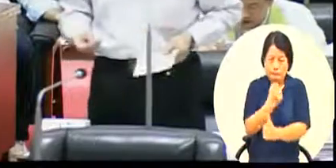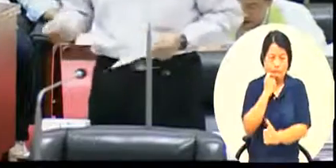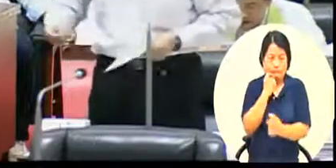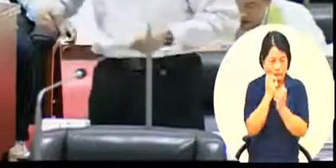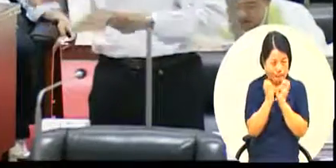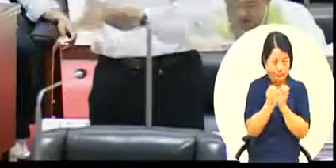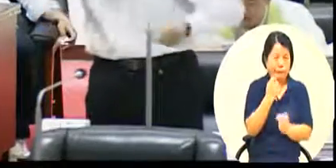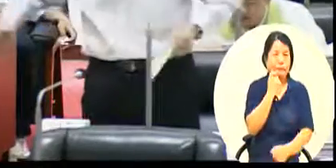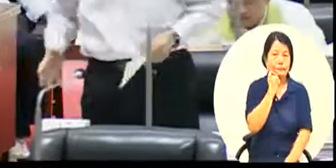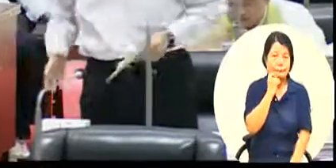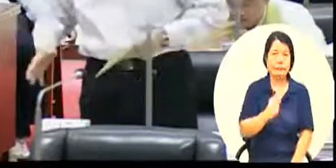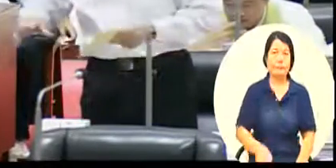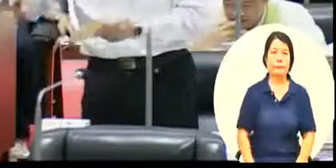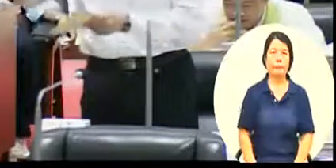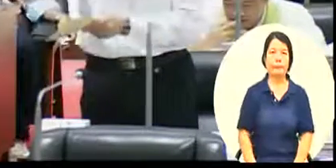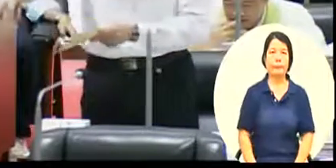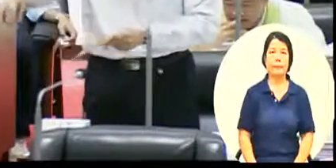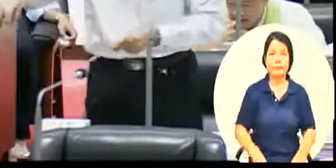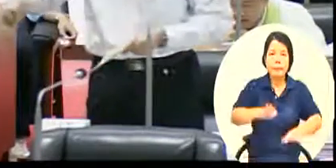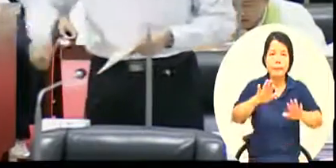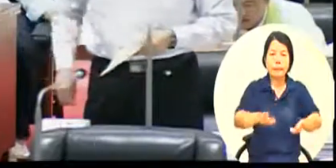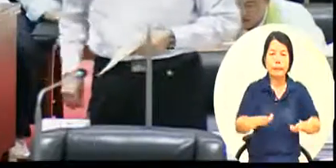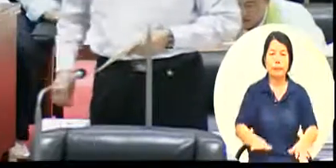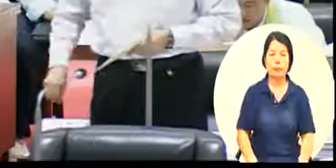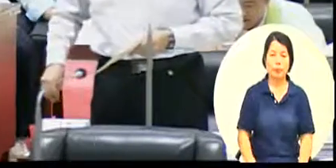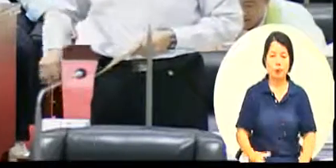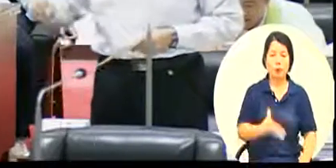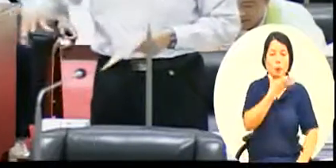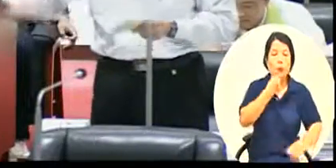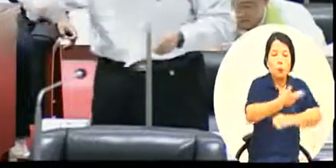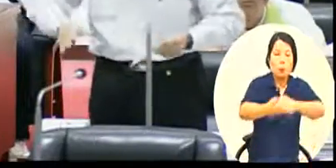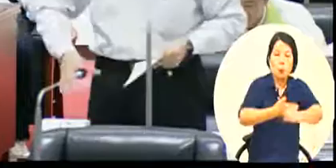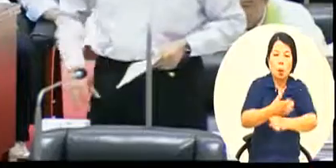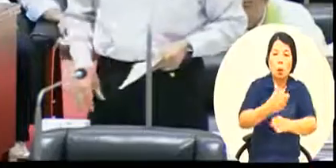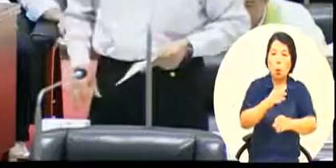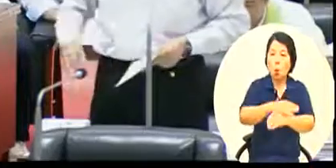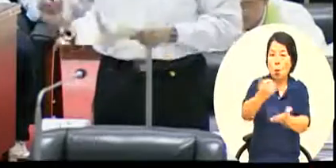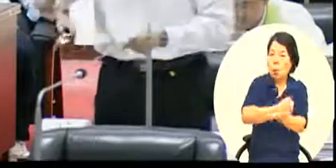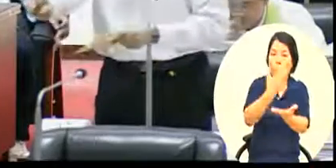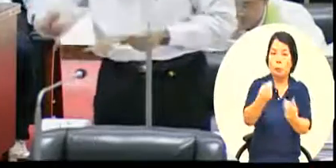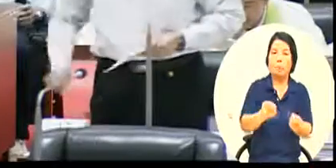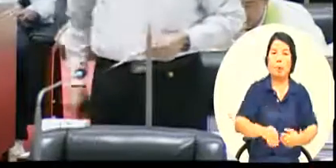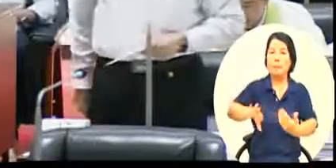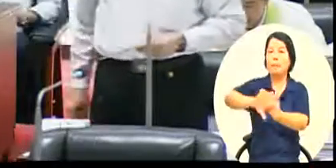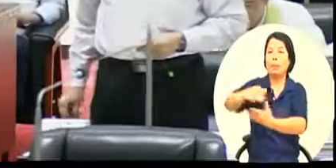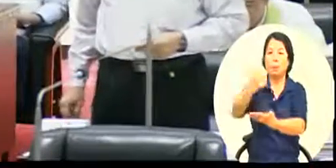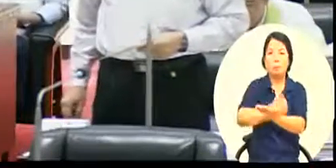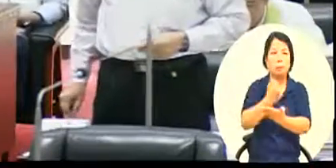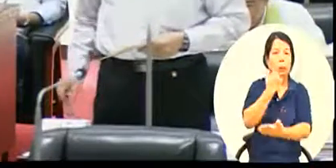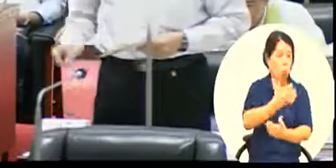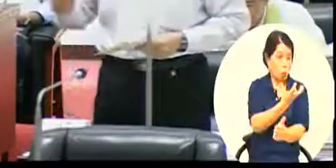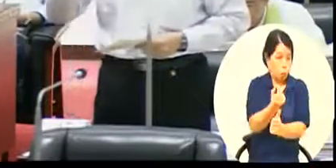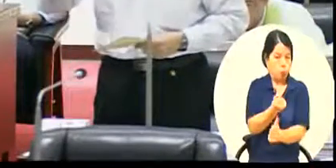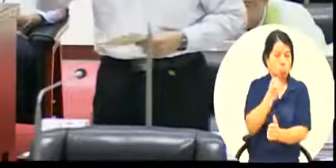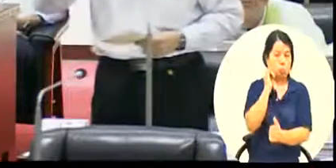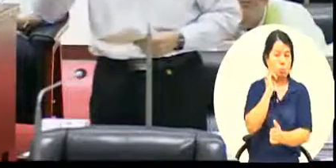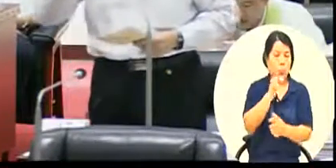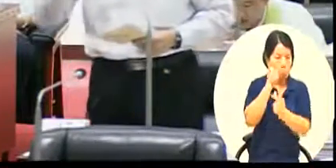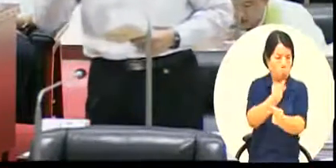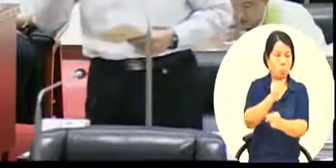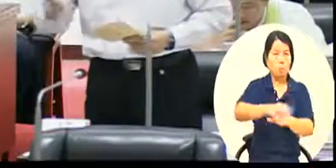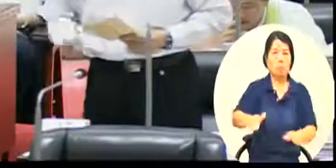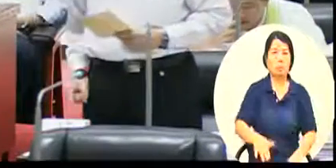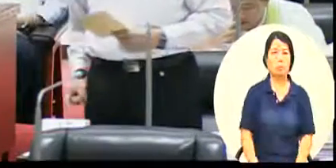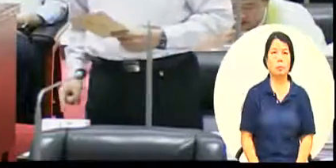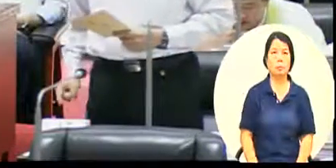是说哦，我现在呢，现在那只有福岛我没有开放，然后呢，我以后其他的地方我能够控管的很好。实际上，可